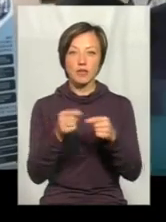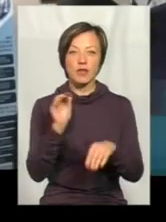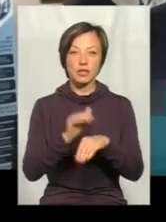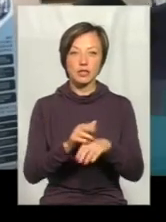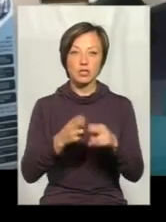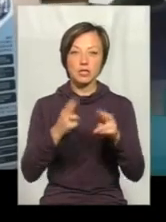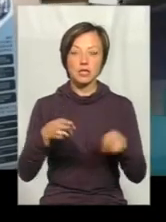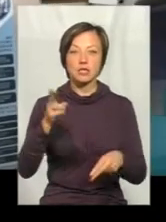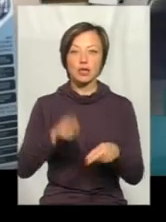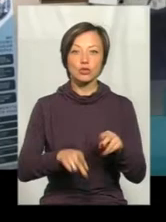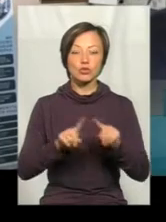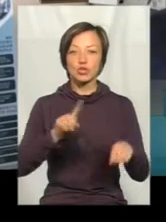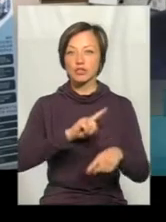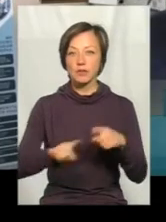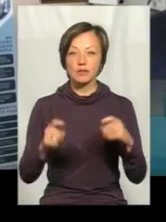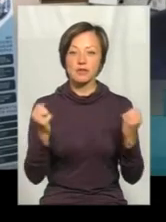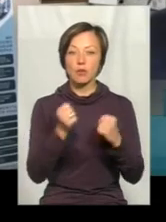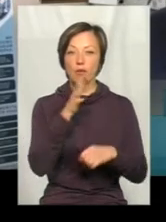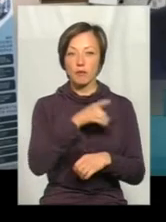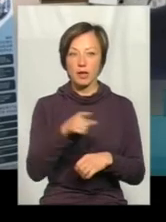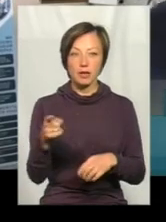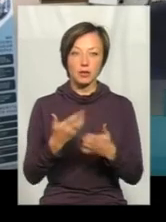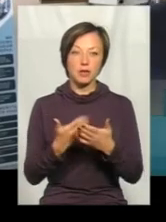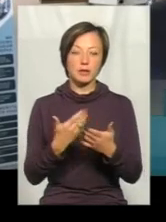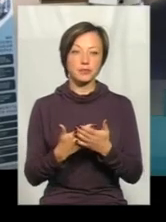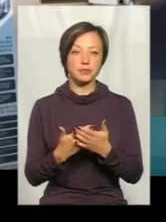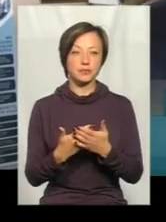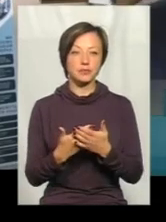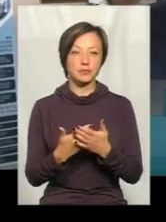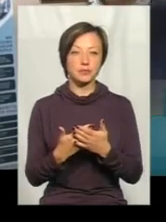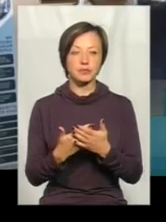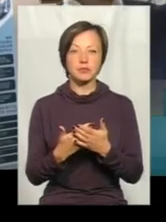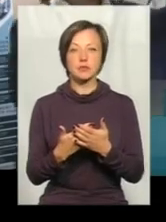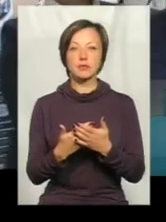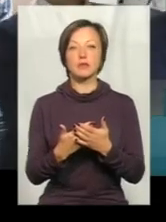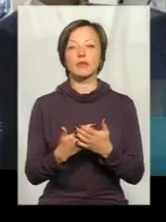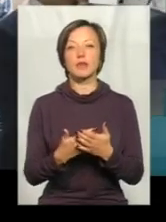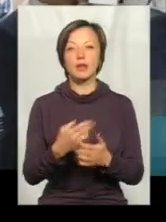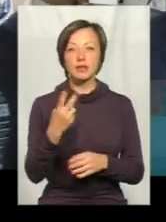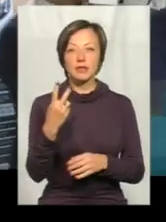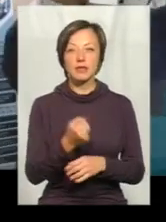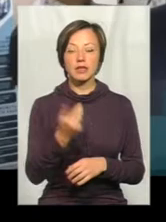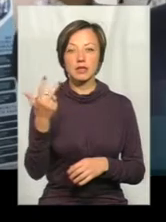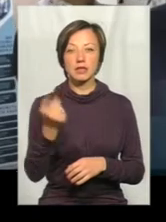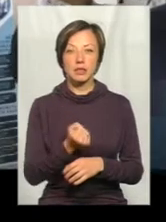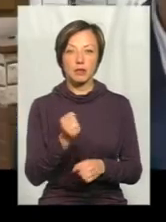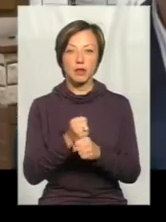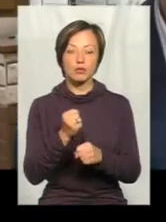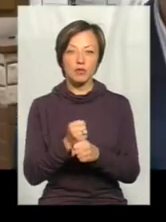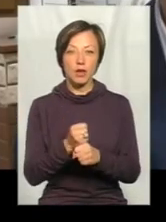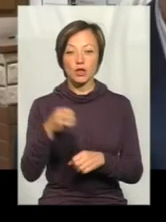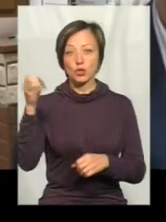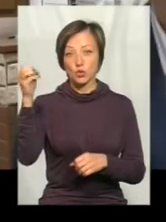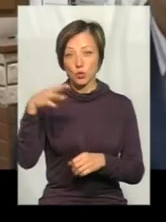станцію закінчили дуже швидко, ще в зимовий період. Це десь було приблизно десь 2-3 неділі. Ми працювали.